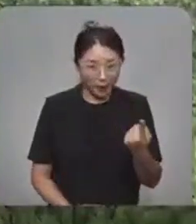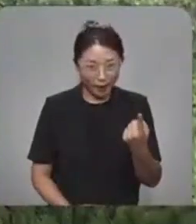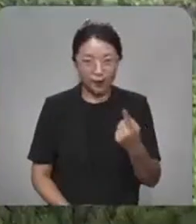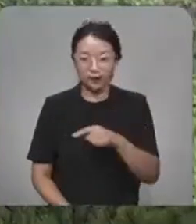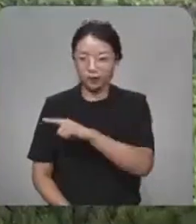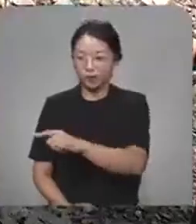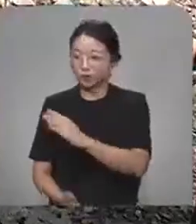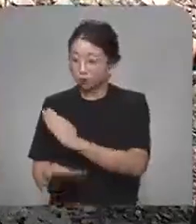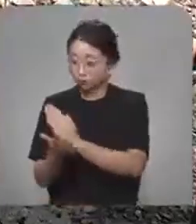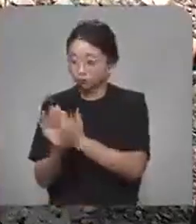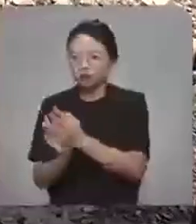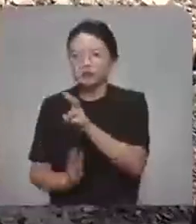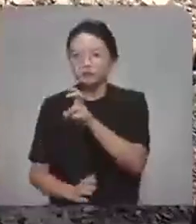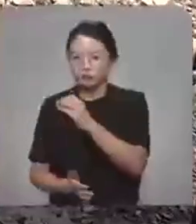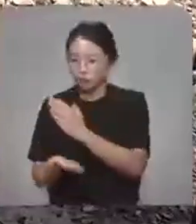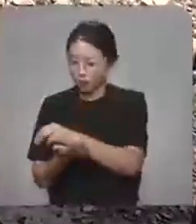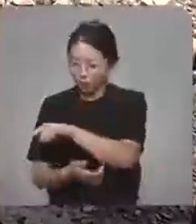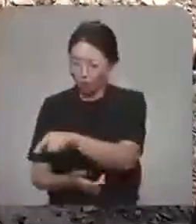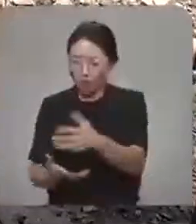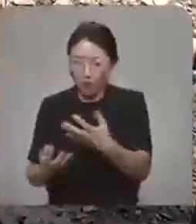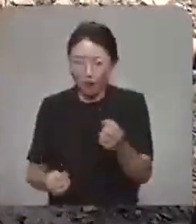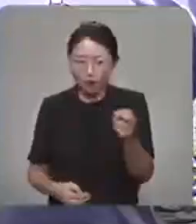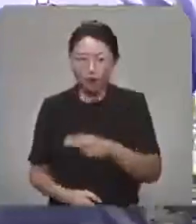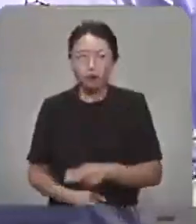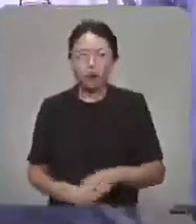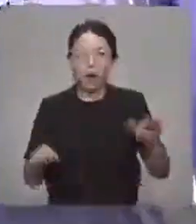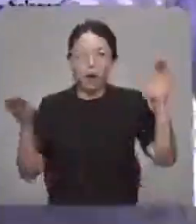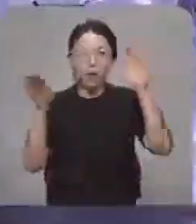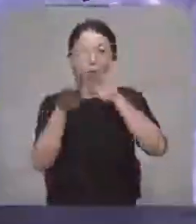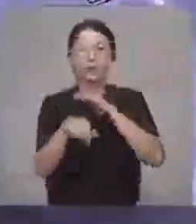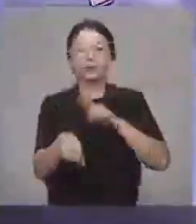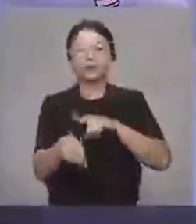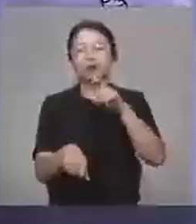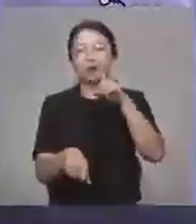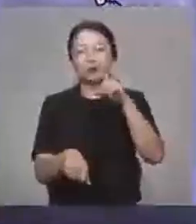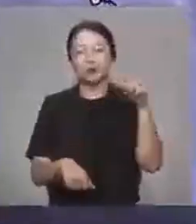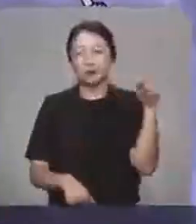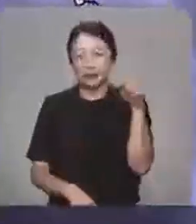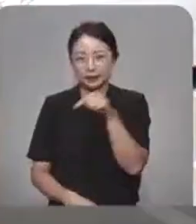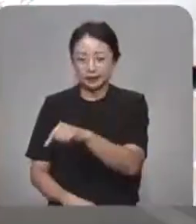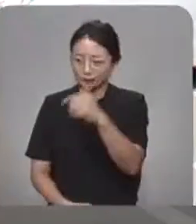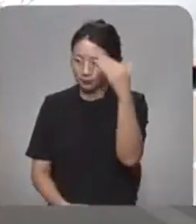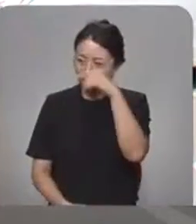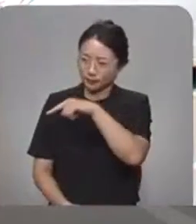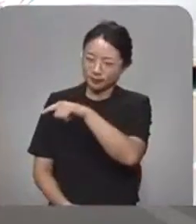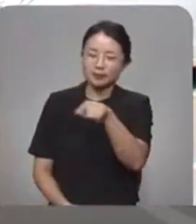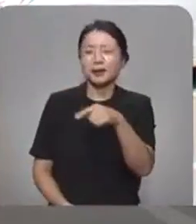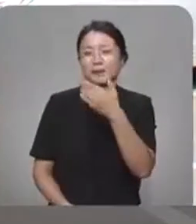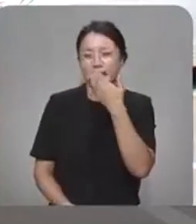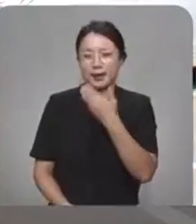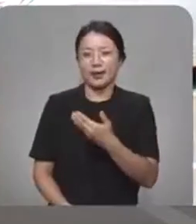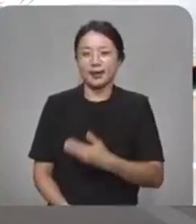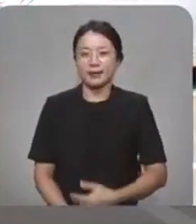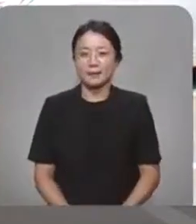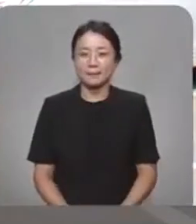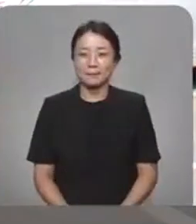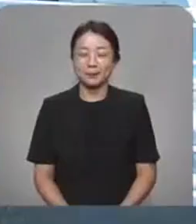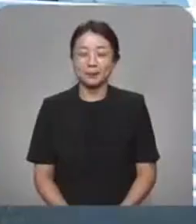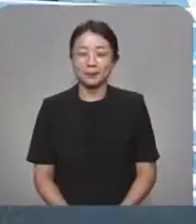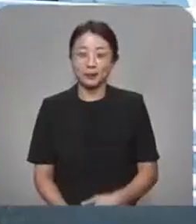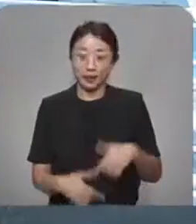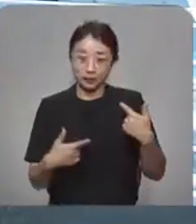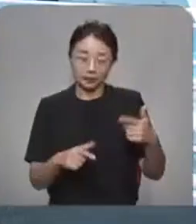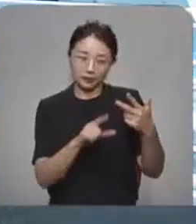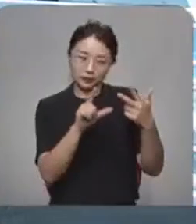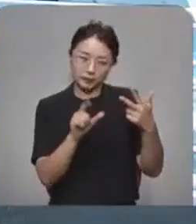본의 식물이 자라고 있고 여름철에는 밤 11시까지 운영하는 대표적 야간 관광지이기도 합니다. 이 때문에